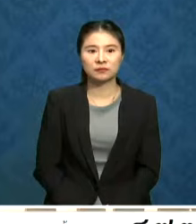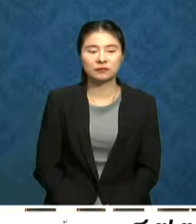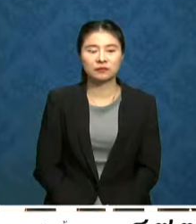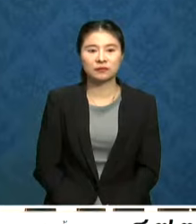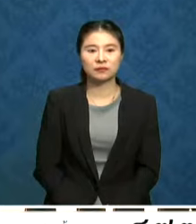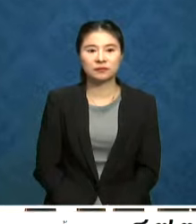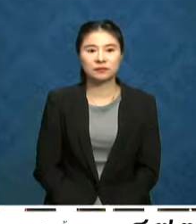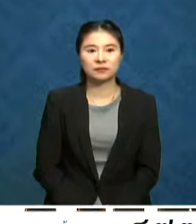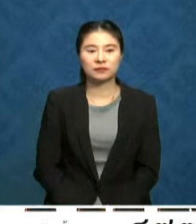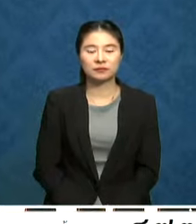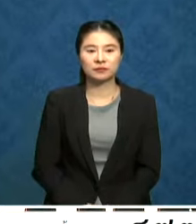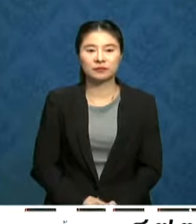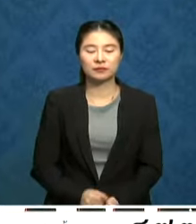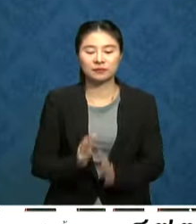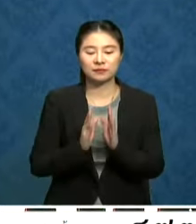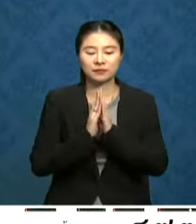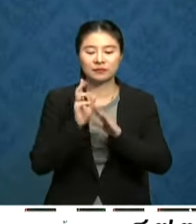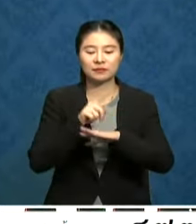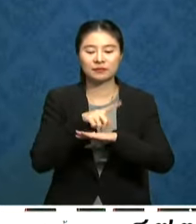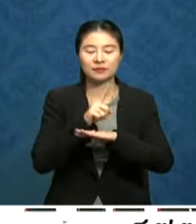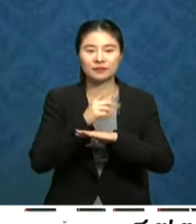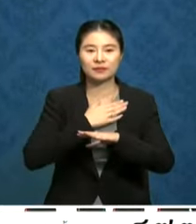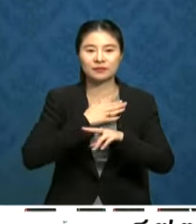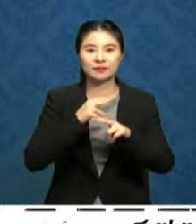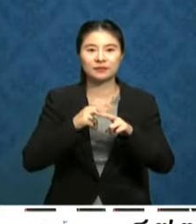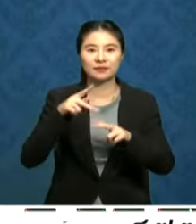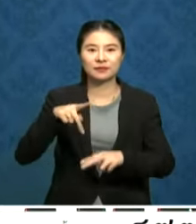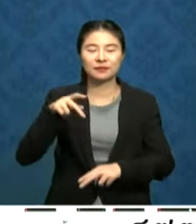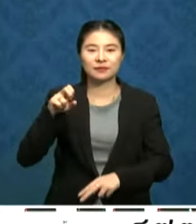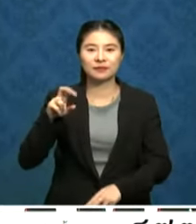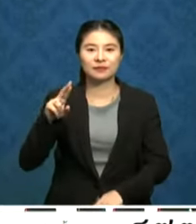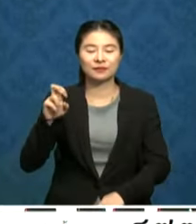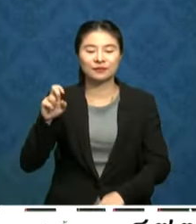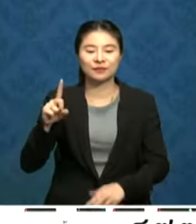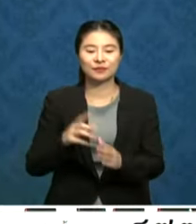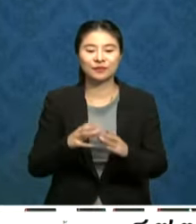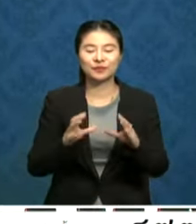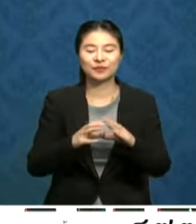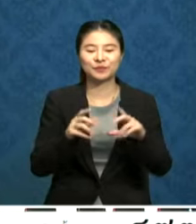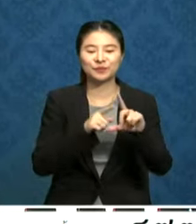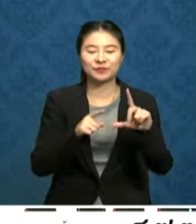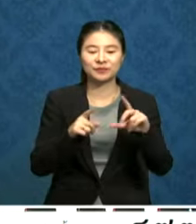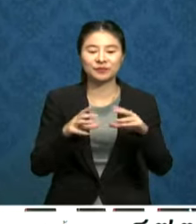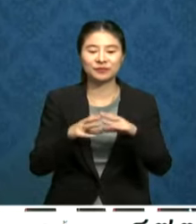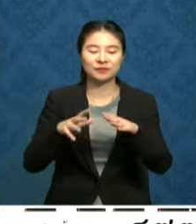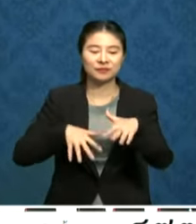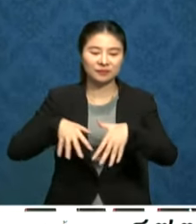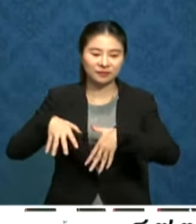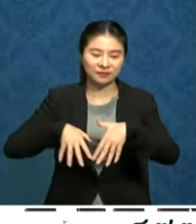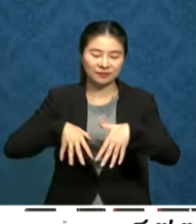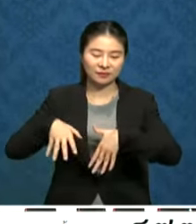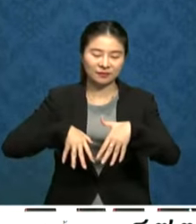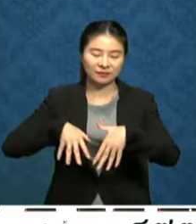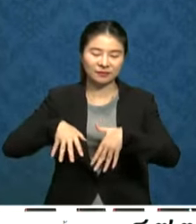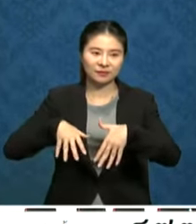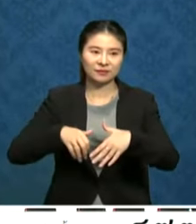ครับเรียนท่านประธานที่เคารพครับกับผมผลิตประชาสินผู้แทนราษฎรบัญชีรายชื่ออดีตพรรคก้าวไกลพรรคประชาชนครับต้องขอเริ่มต้นด้วยการชี้แจ